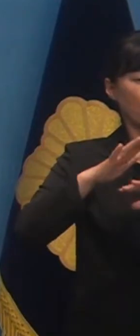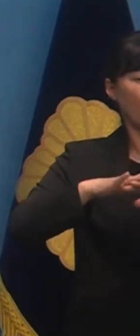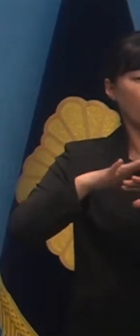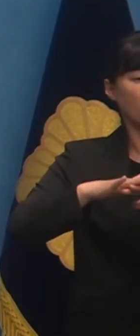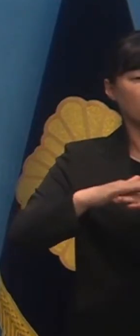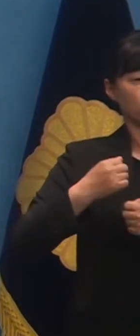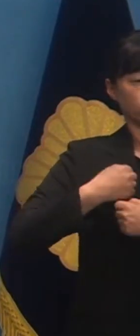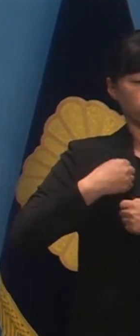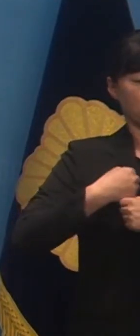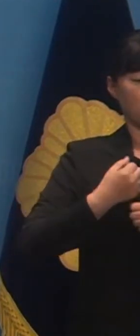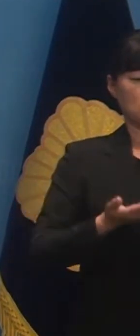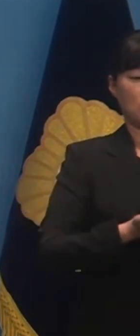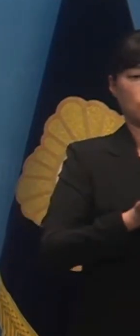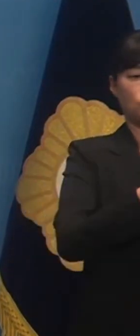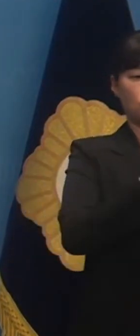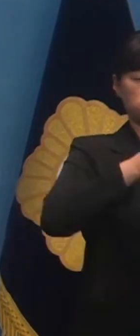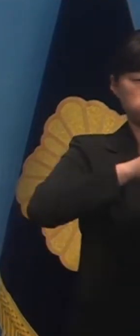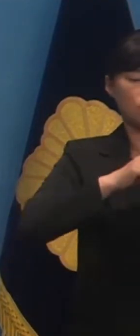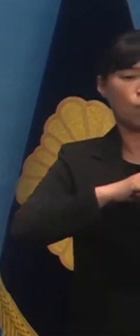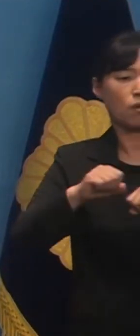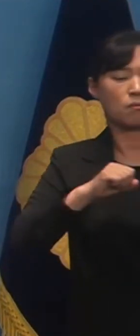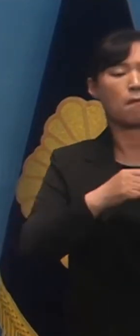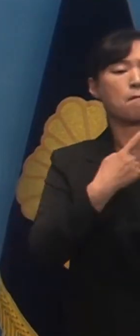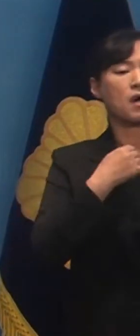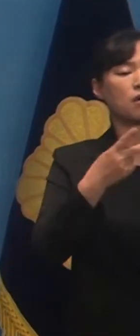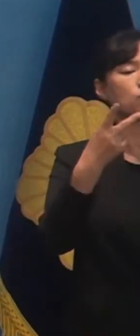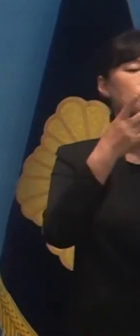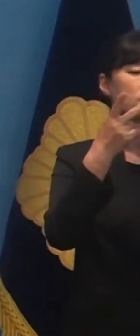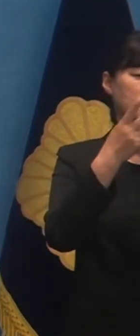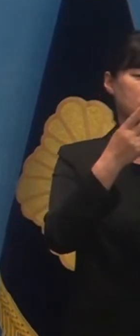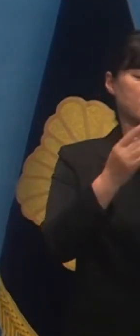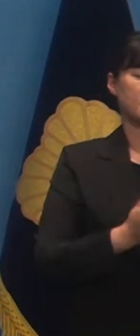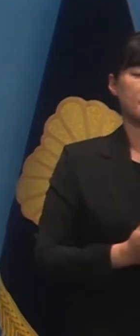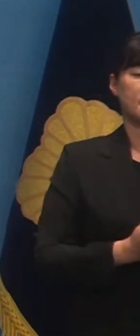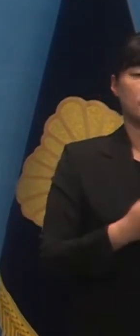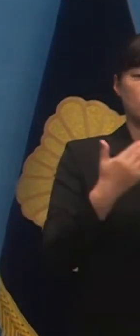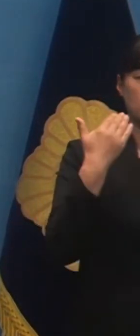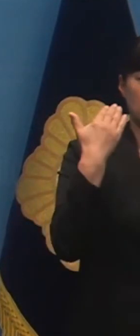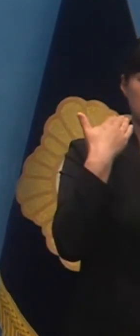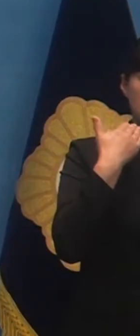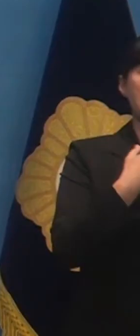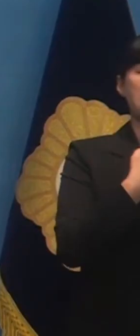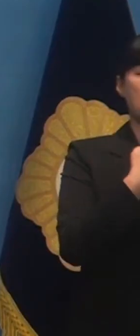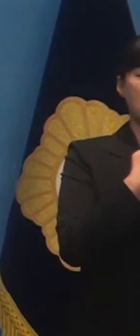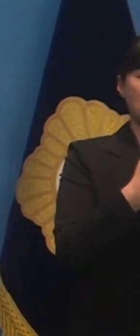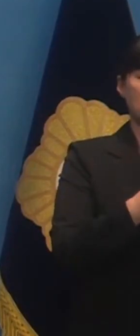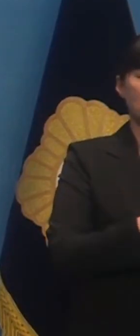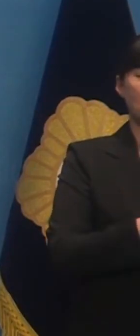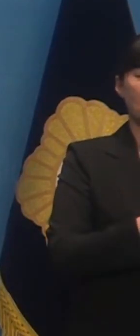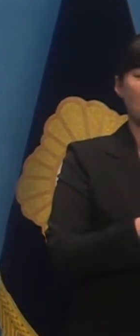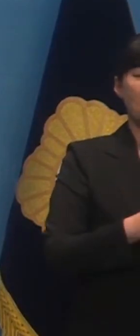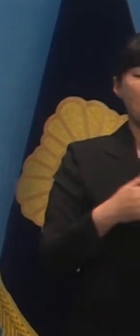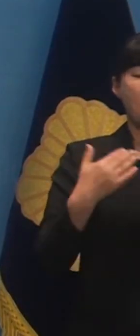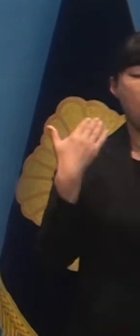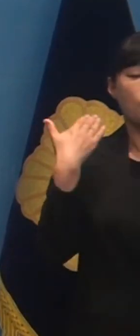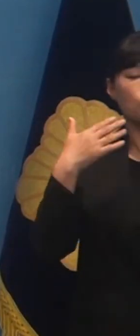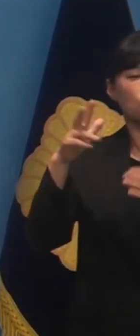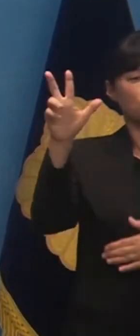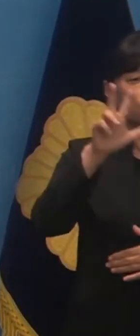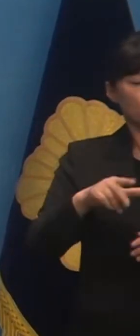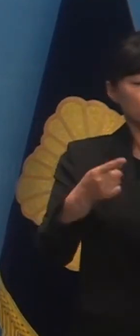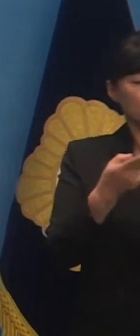자성군의 양성과 공작 활동을 한 점. 2. 리박스쿨 출신 강사들이 늘봉학교에서